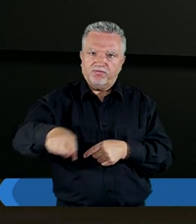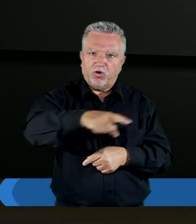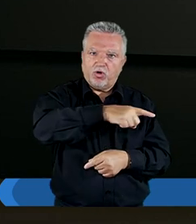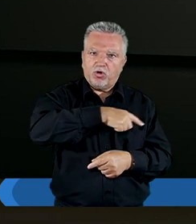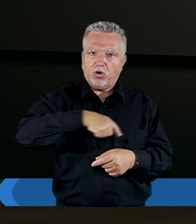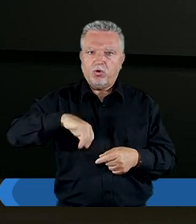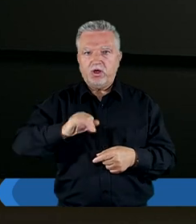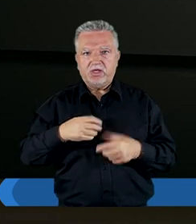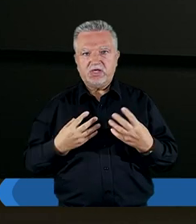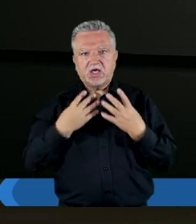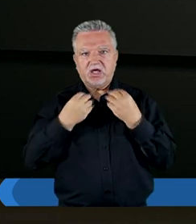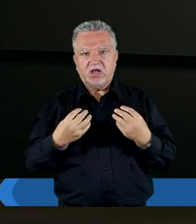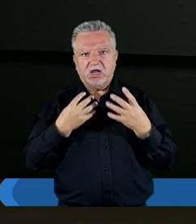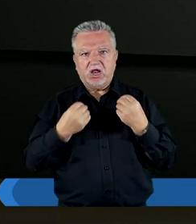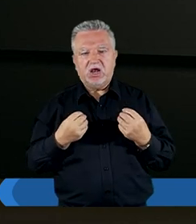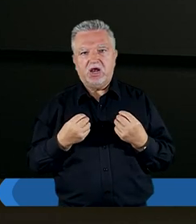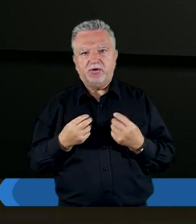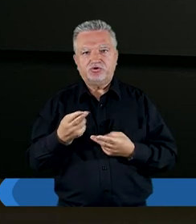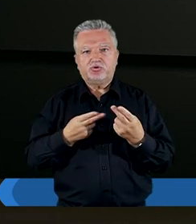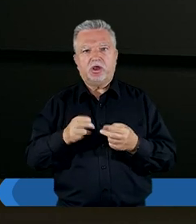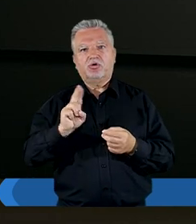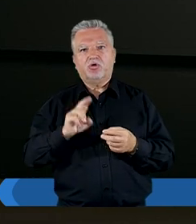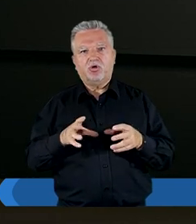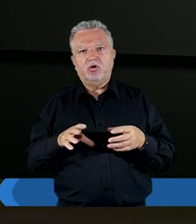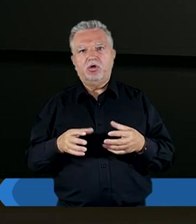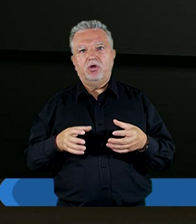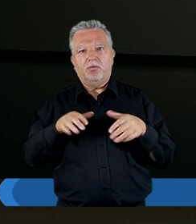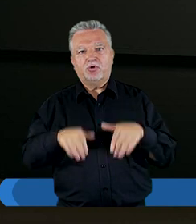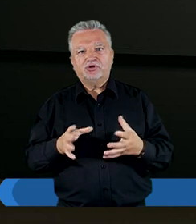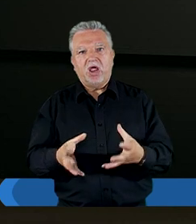lew, ryczący, szukając kogo by pochłonąć.